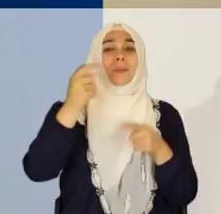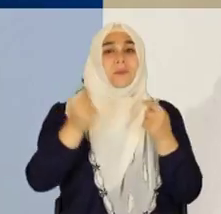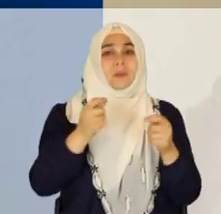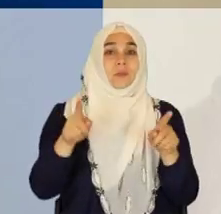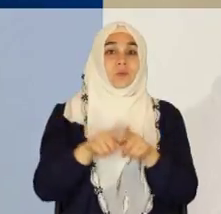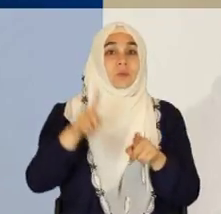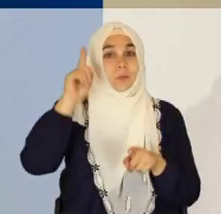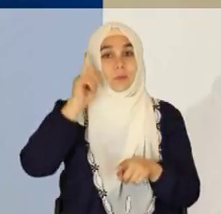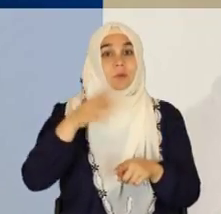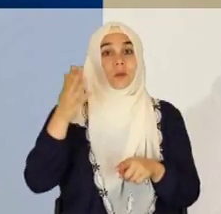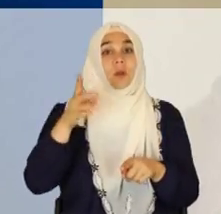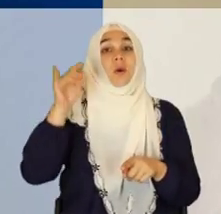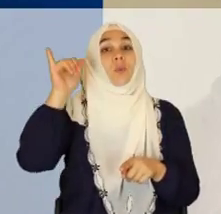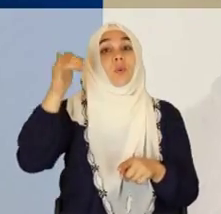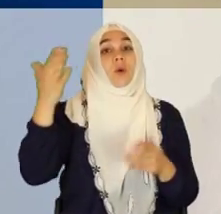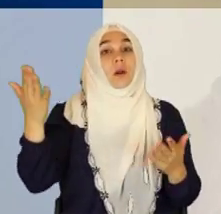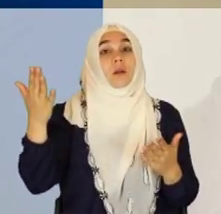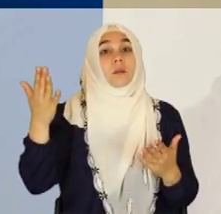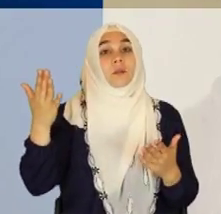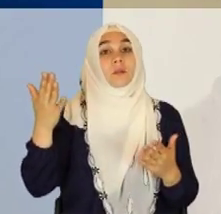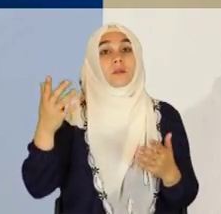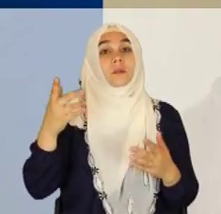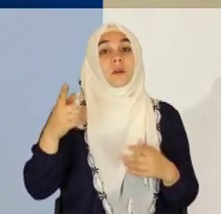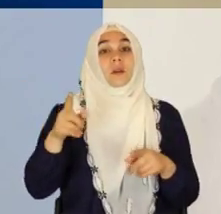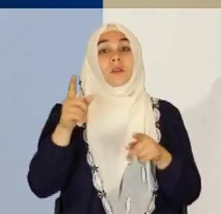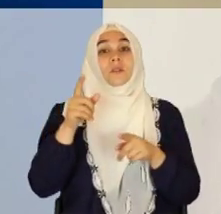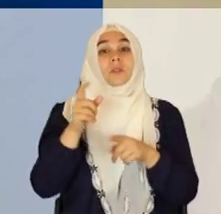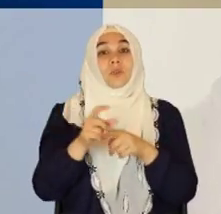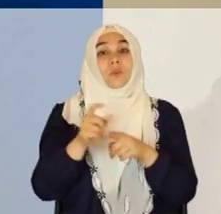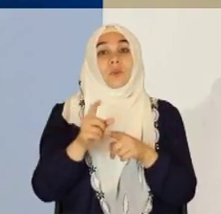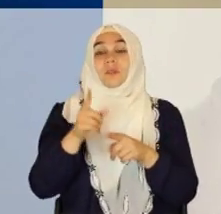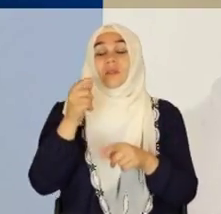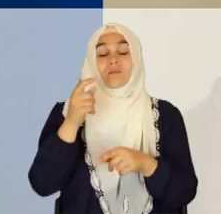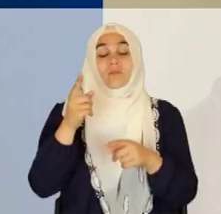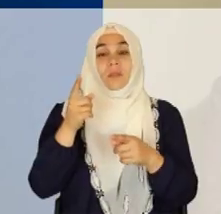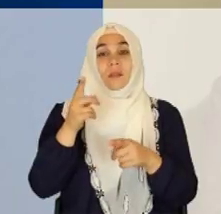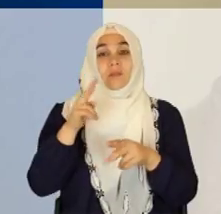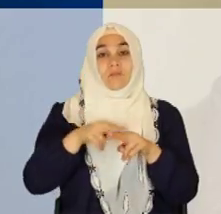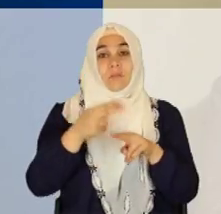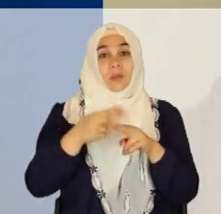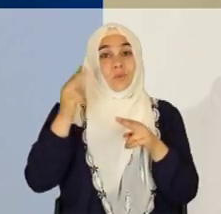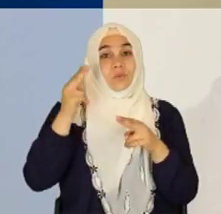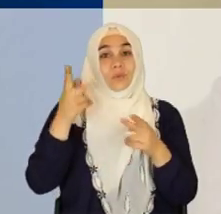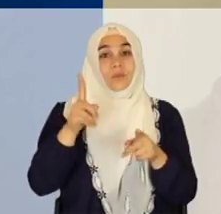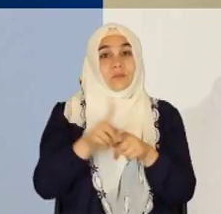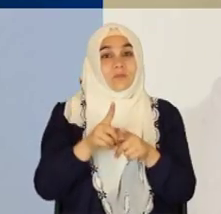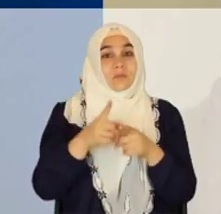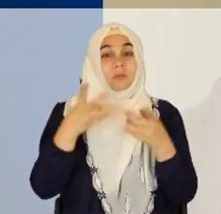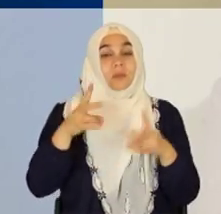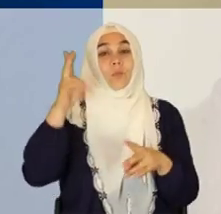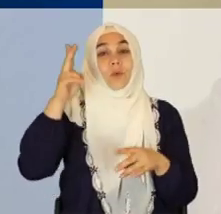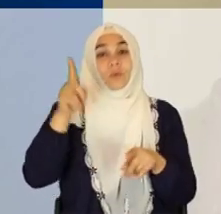Shu. U har xil baytlarga, boshqalarga ko'ninglar ketmasin. Ha, qazoi qadar